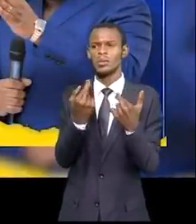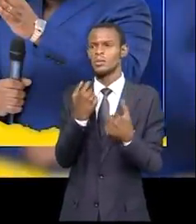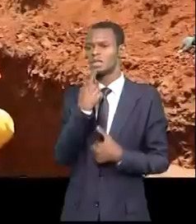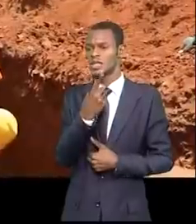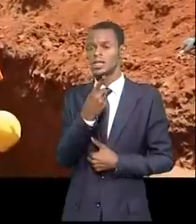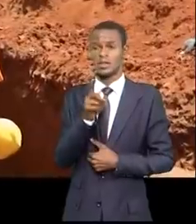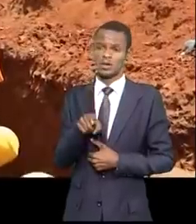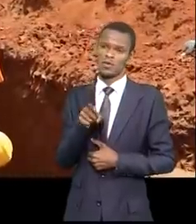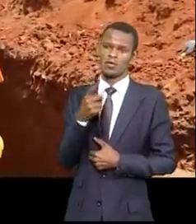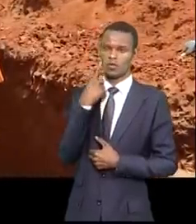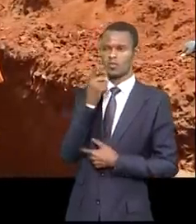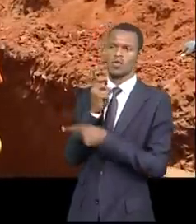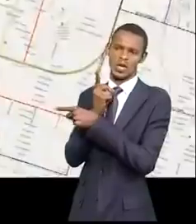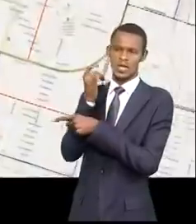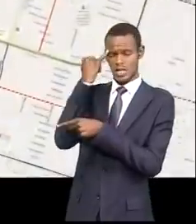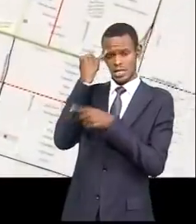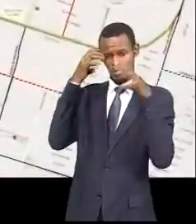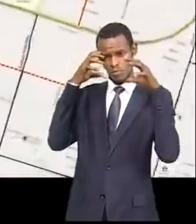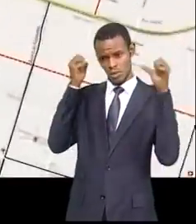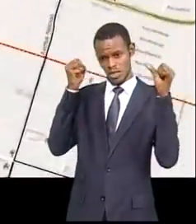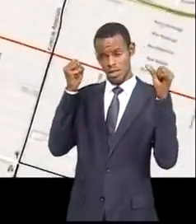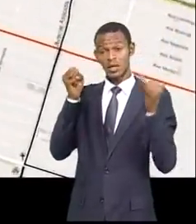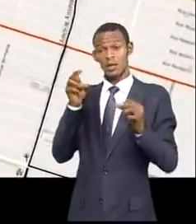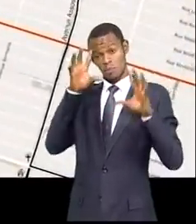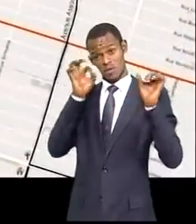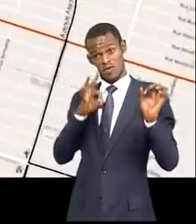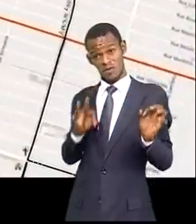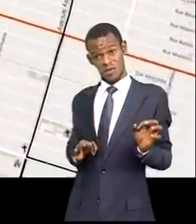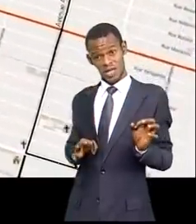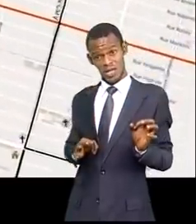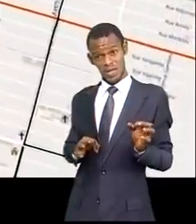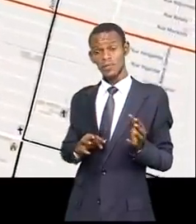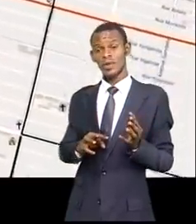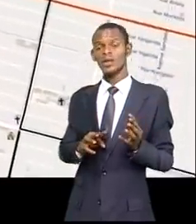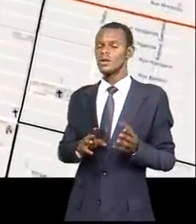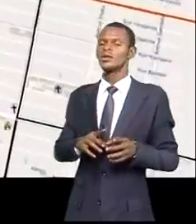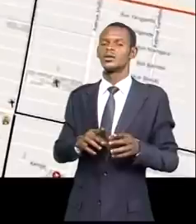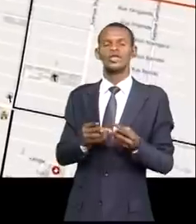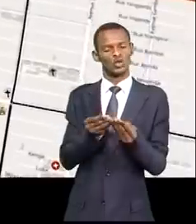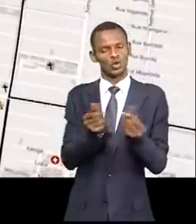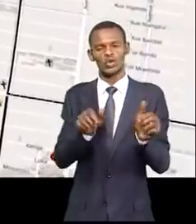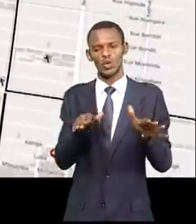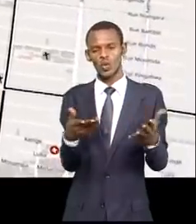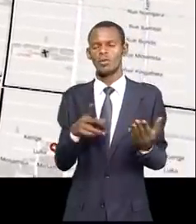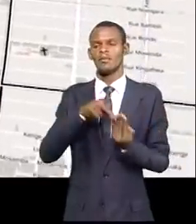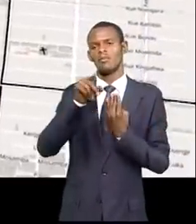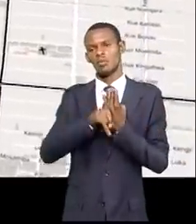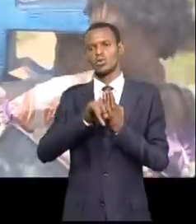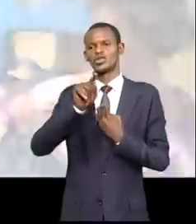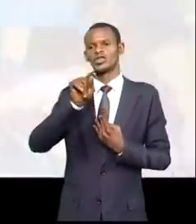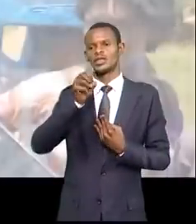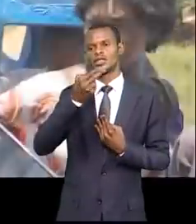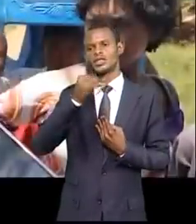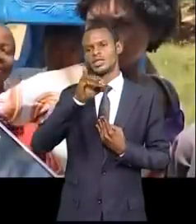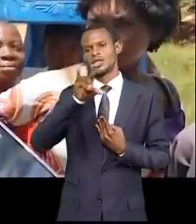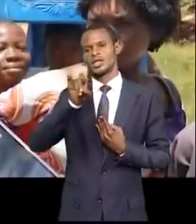apporter les réponses claires à travers sur l'initiative personnelle avec le projectile est celle où vous avez de l'arrivée d'un autre projet du linge et l'eau